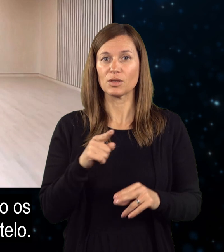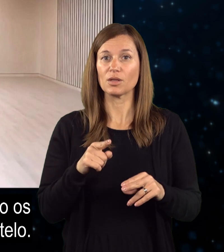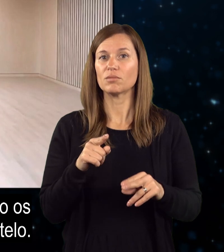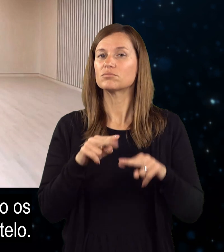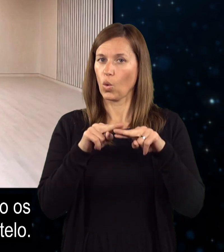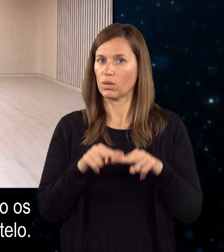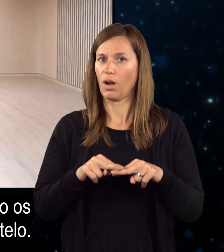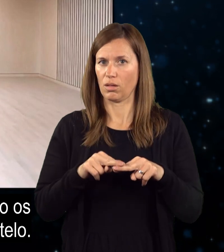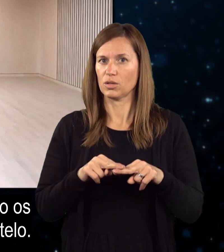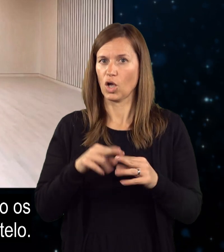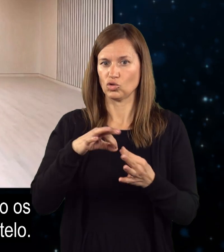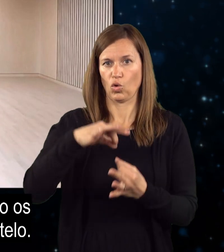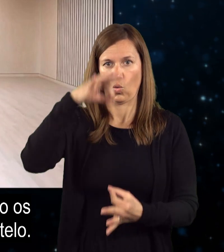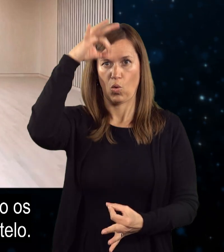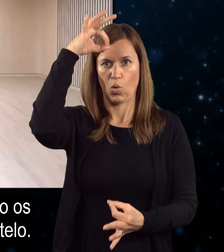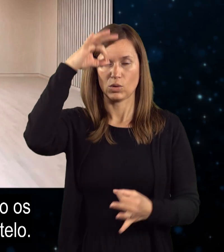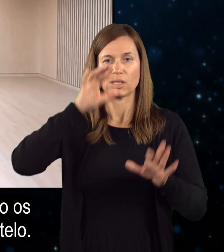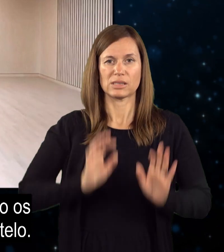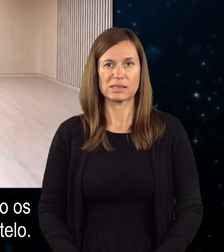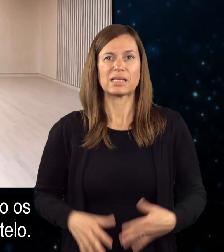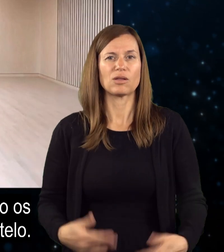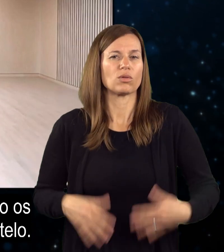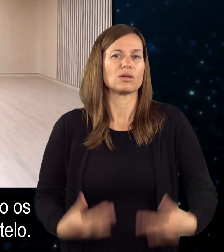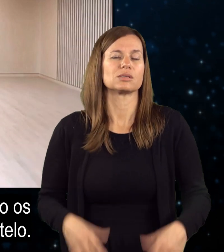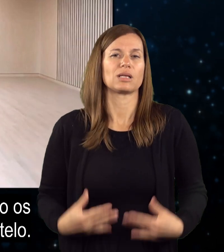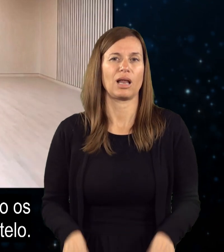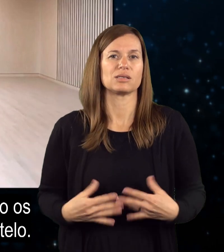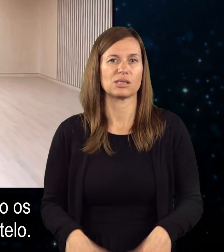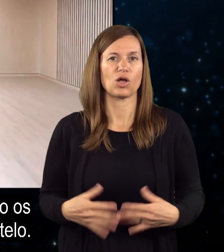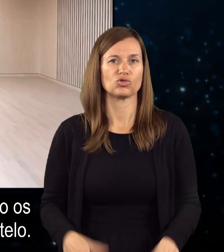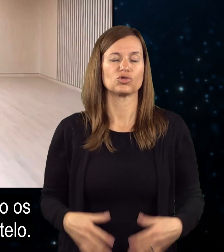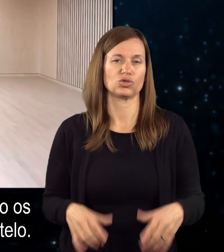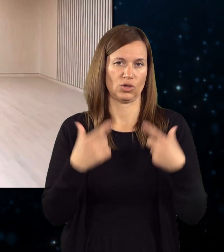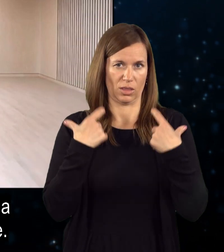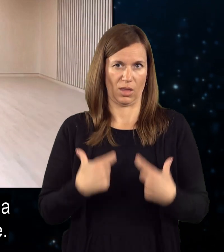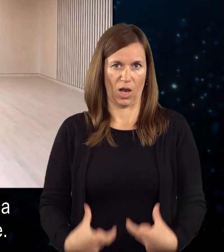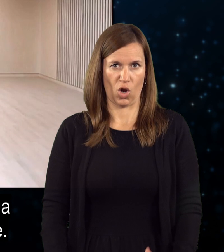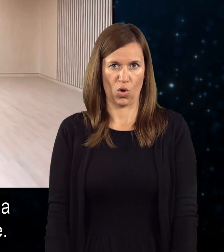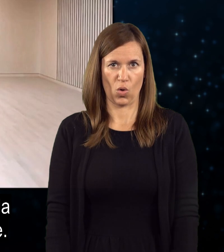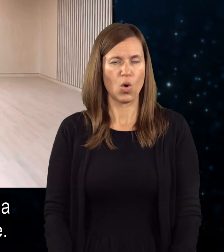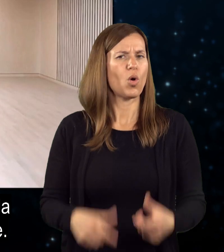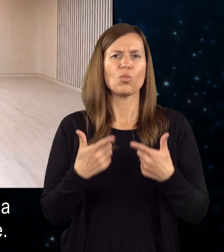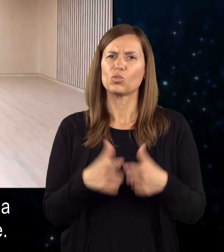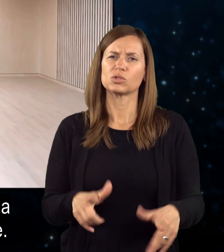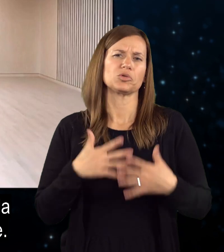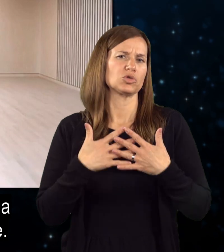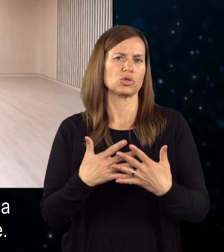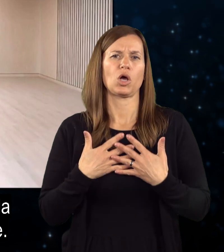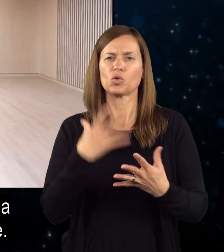In ohranjaš dolgo os in streseš svoje telo. Pustiš dihu, da teče kot